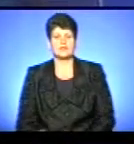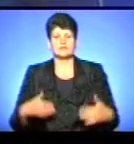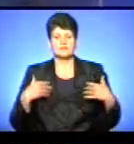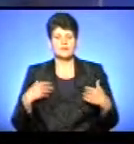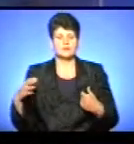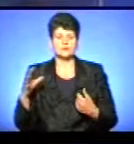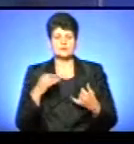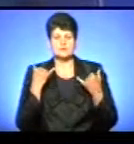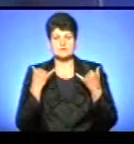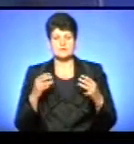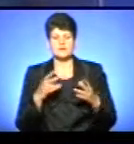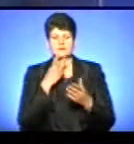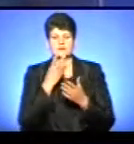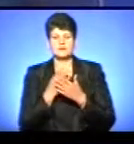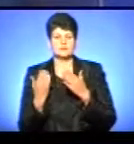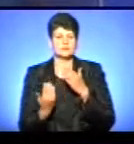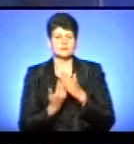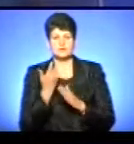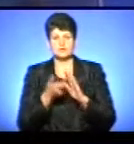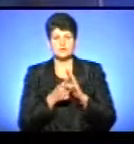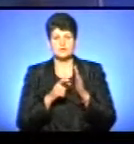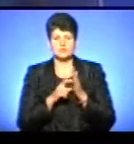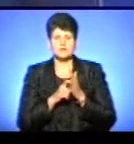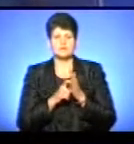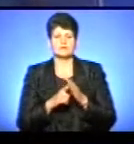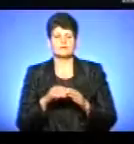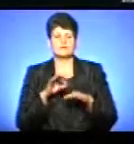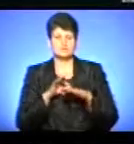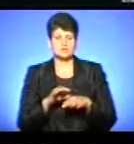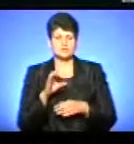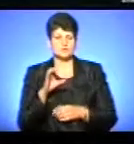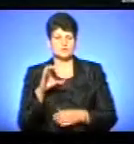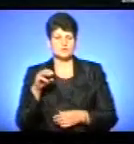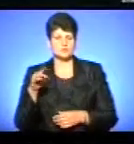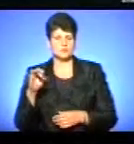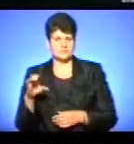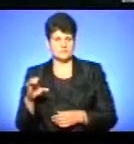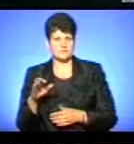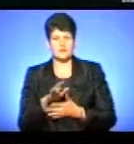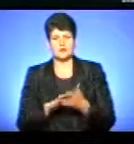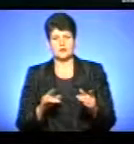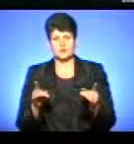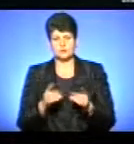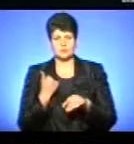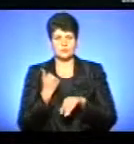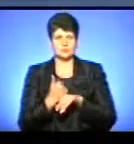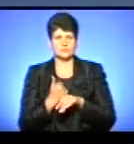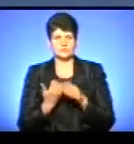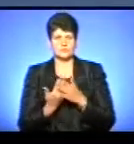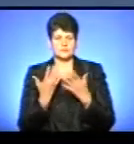вітаю усіх, хто зараз з нами. Ви дивитесь новини. У студії я, ведуча Соломія Струс. Далі коротко про головні події дня.